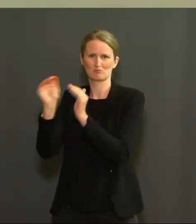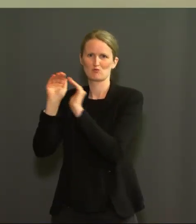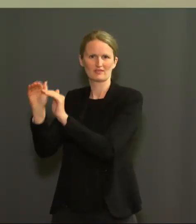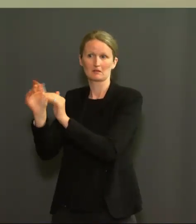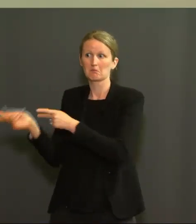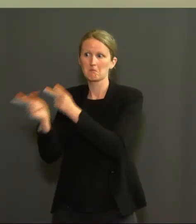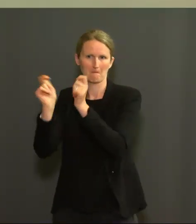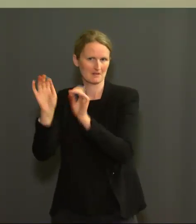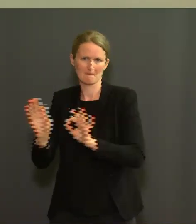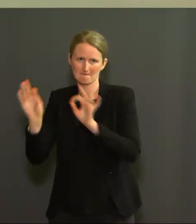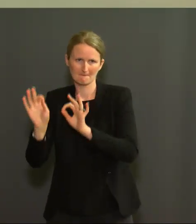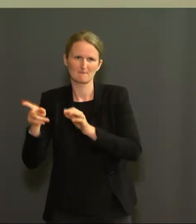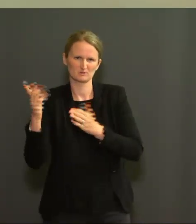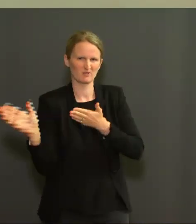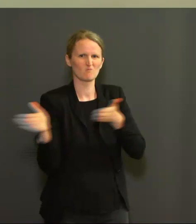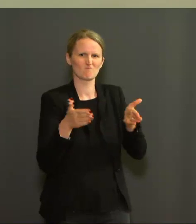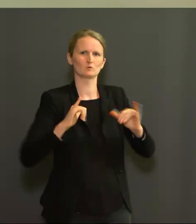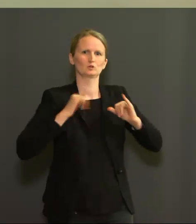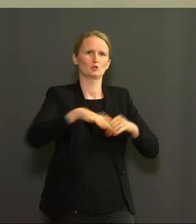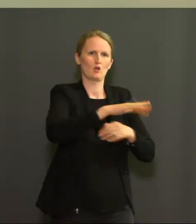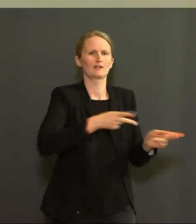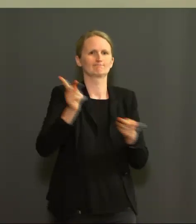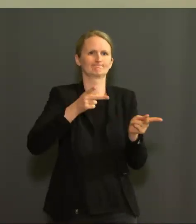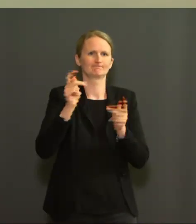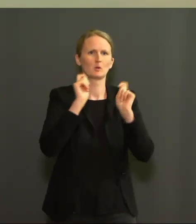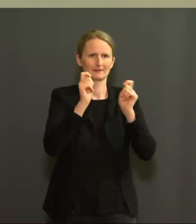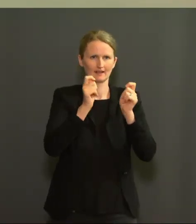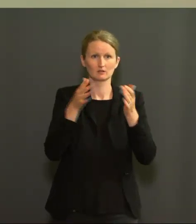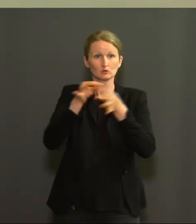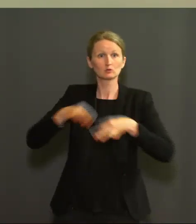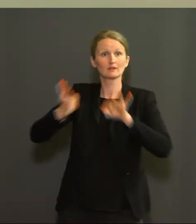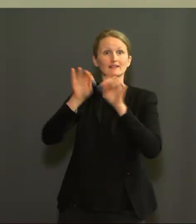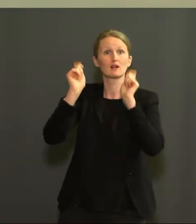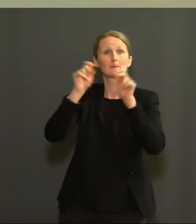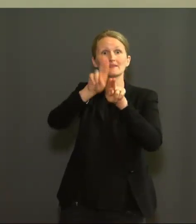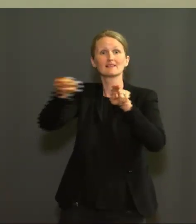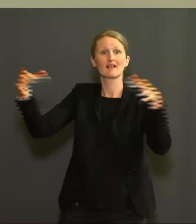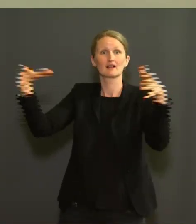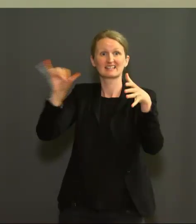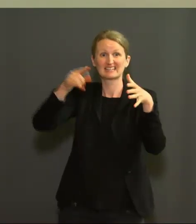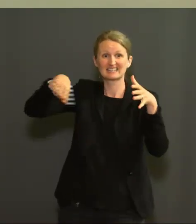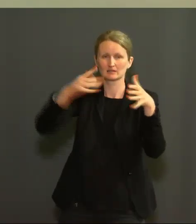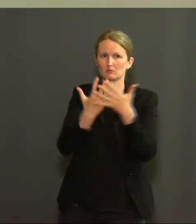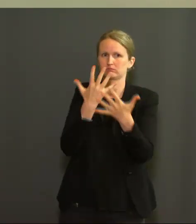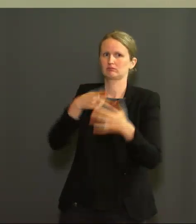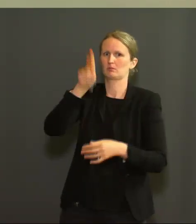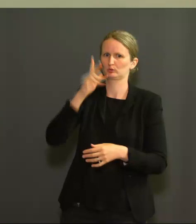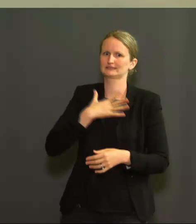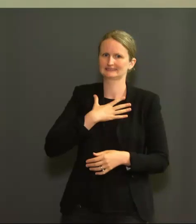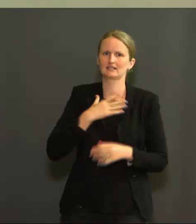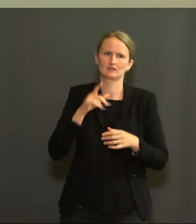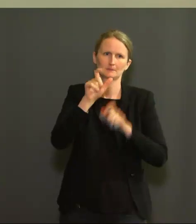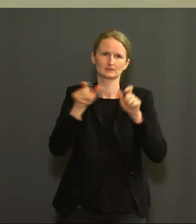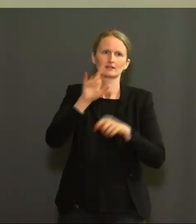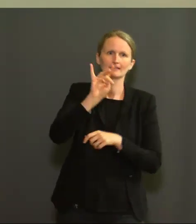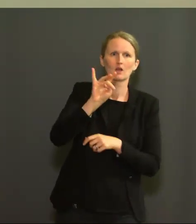40% des personnes hospitalisées actuellement ont entre 40 et 59 ans et que 32%, donc un tiers, ont entre 20